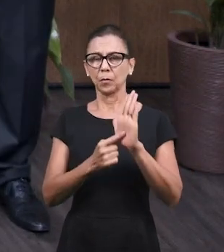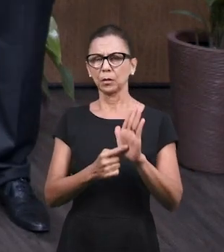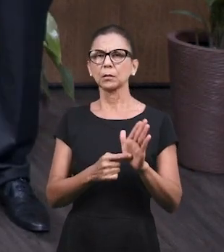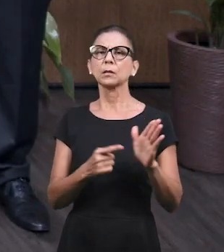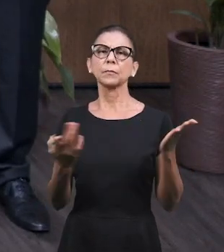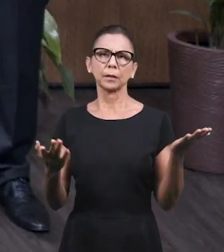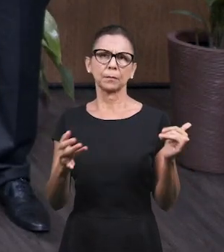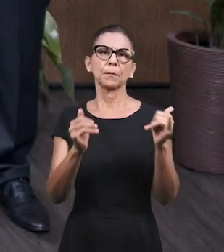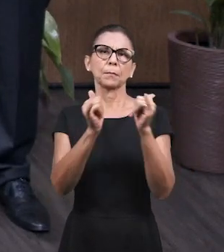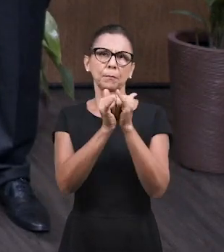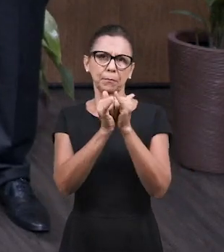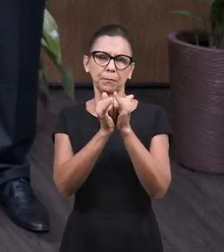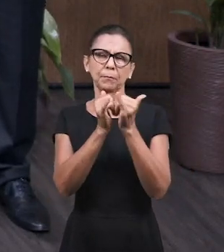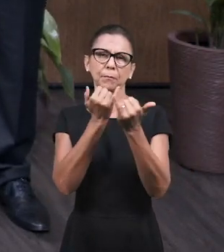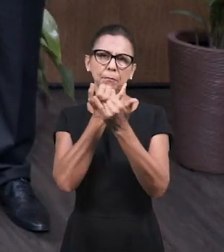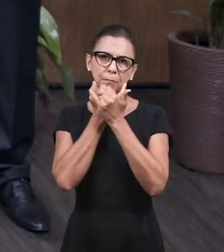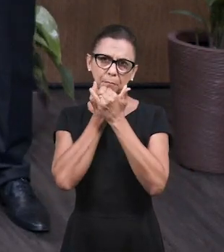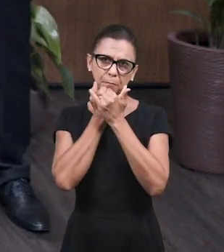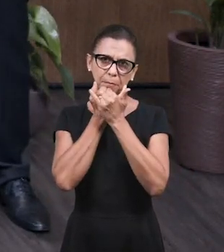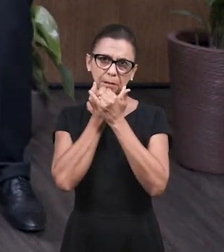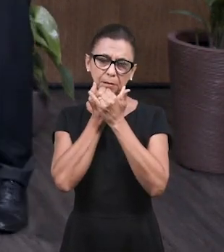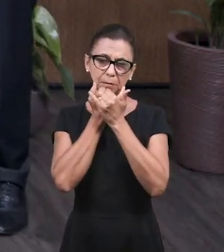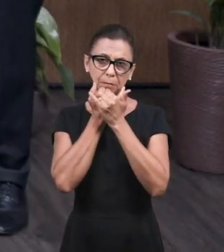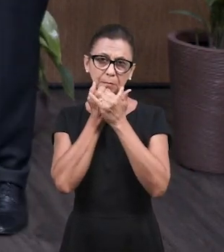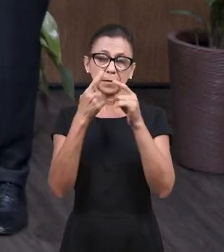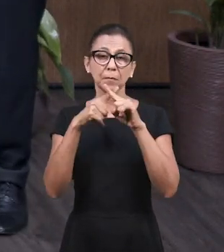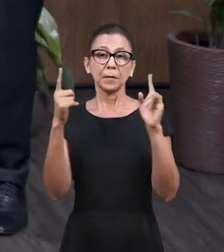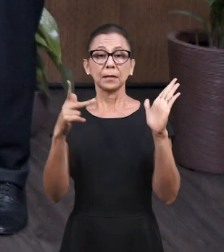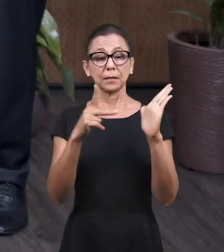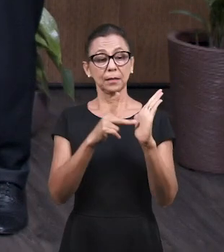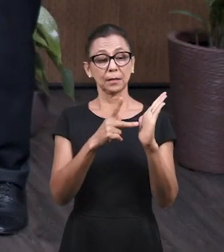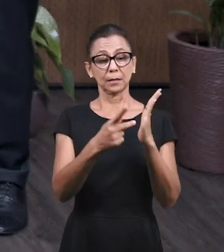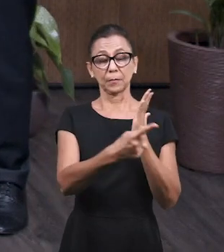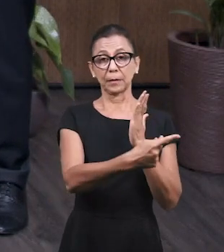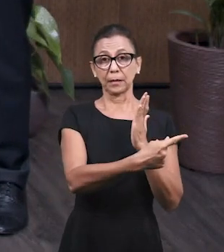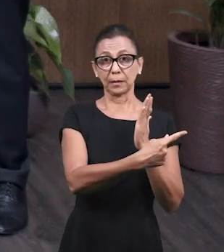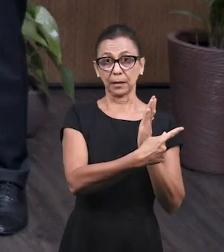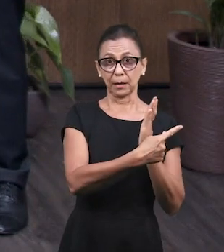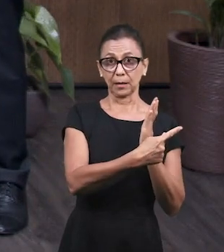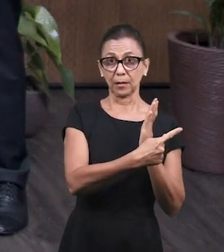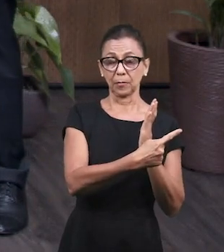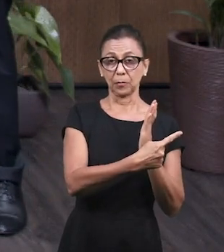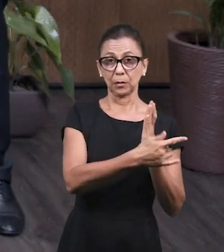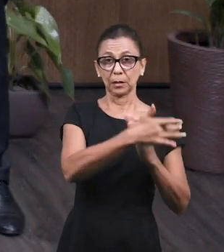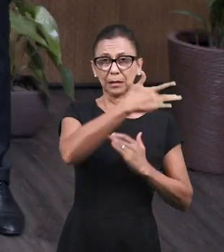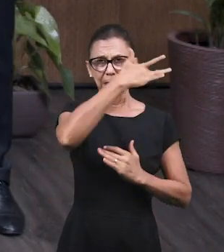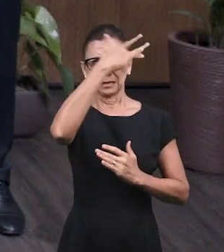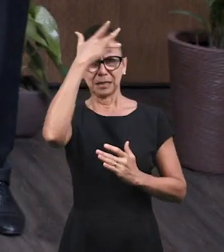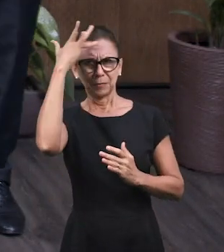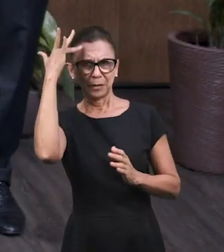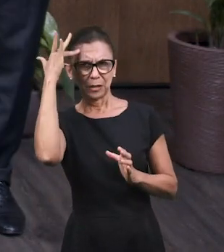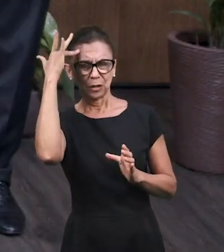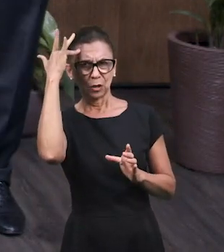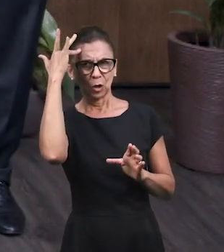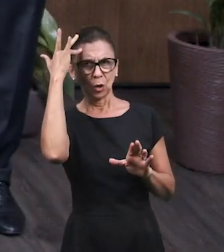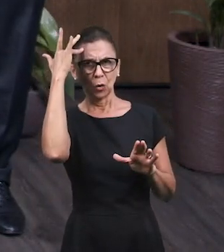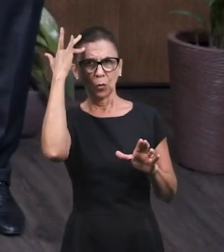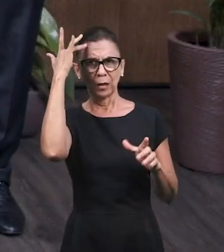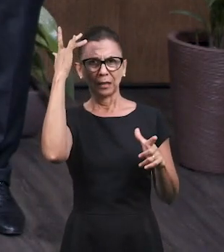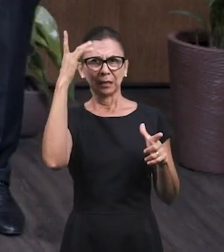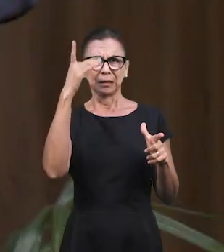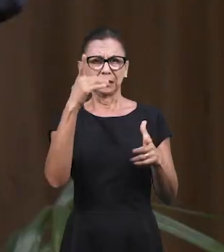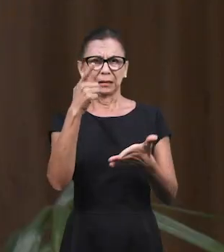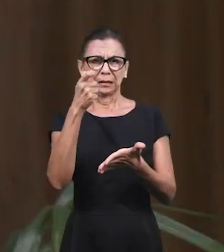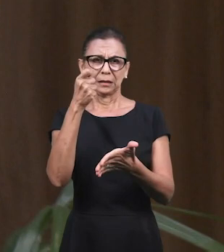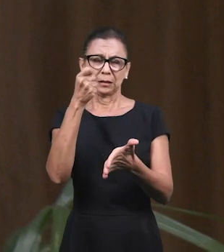existe d'autres textes de la Bible. On parle sur le pardon, bien évidemment. Mais ici, dans la